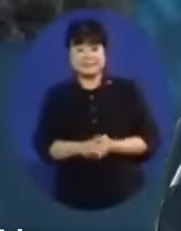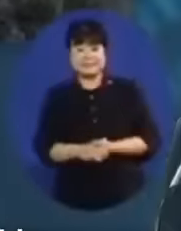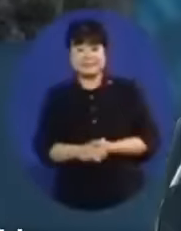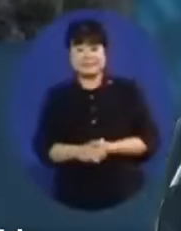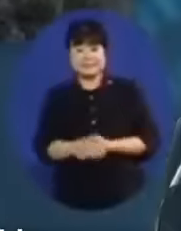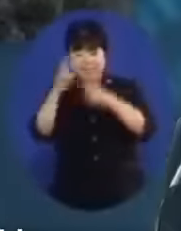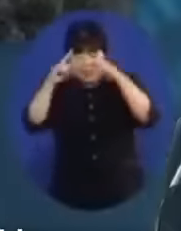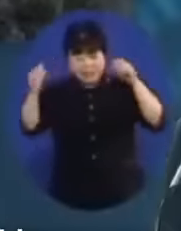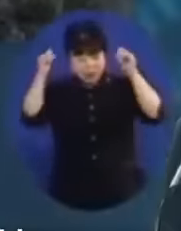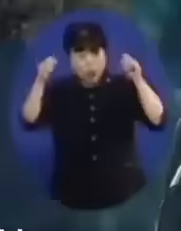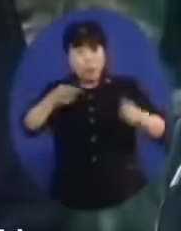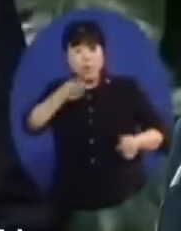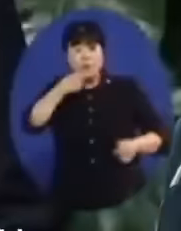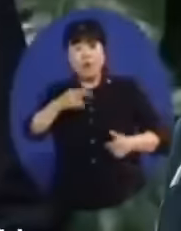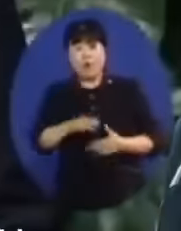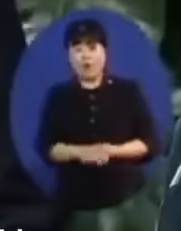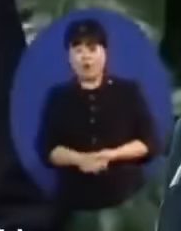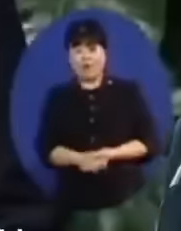대학도 나오지 못했어요.